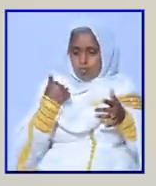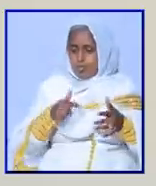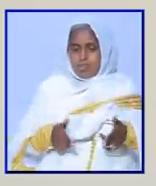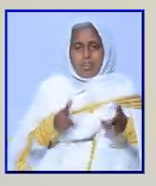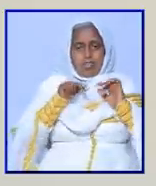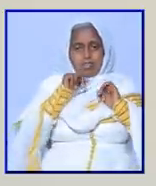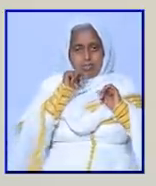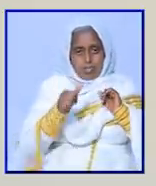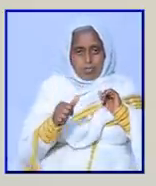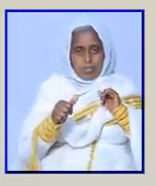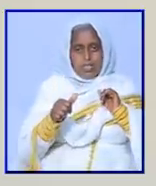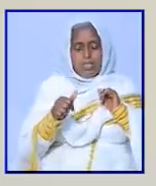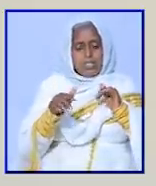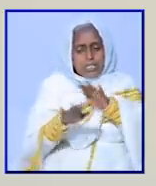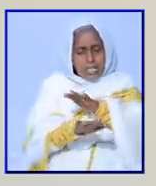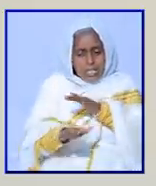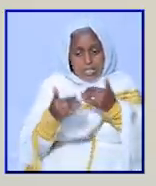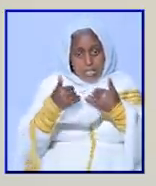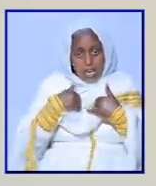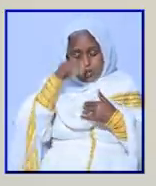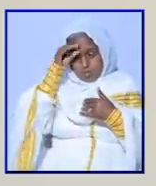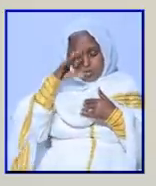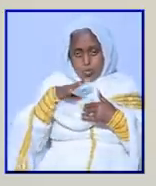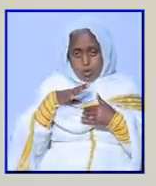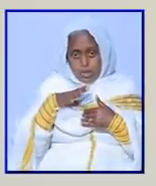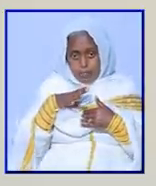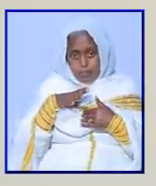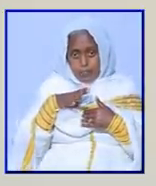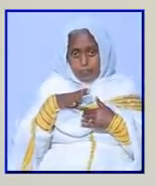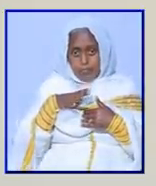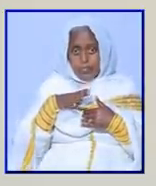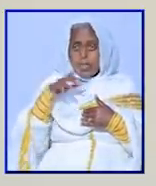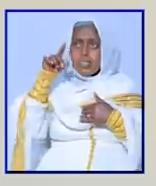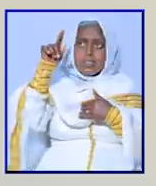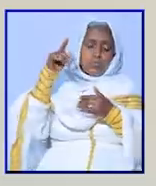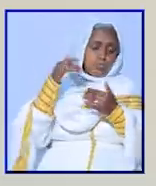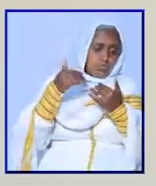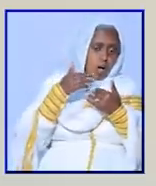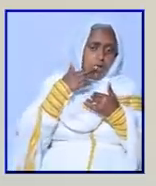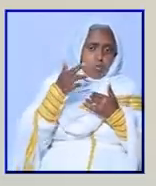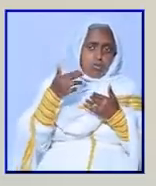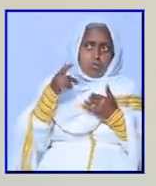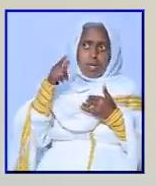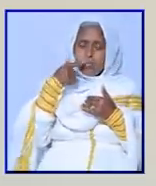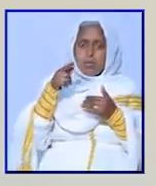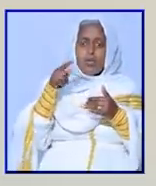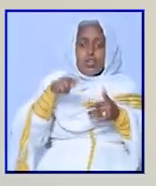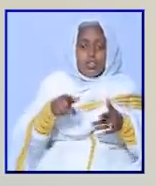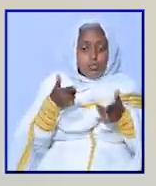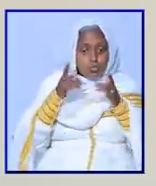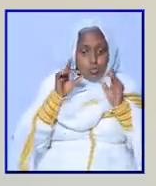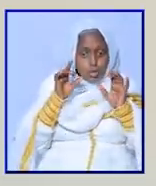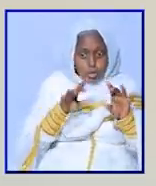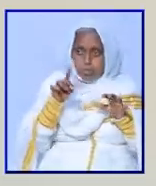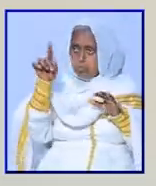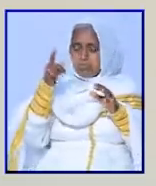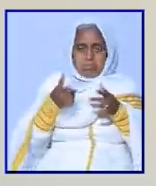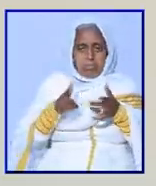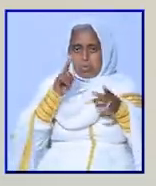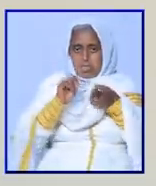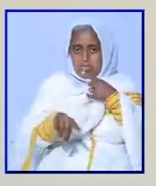ከሌሉ አንኖርም። እና ከታች ያላችሁ ሰዎችም እነገሌ ናቸው እንጂ እናንተ ሳትኖሩ እነሱ